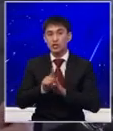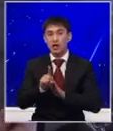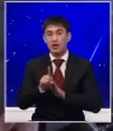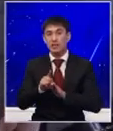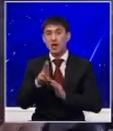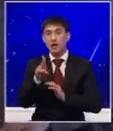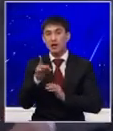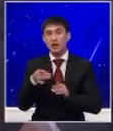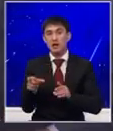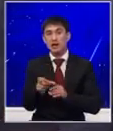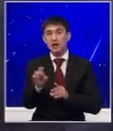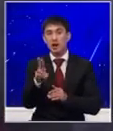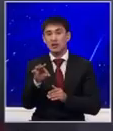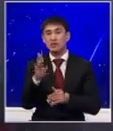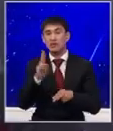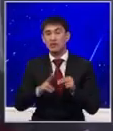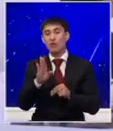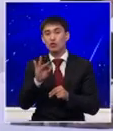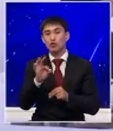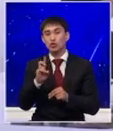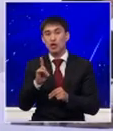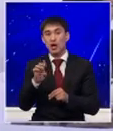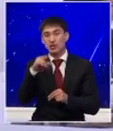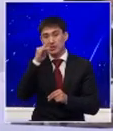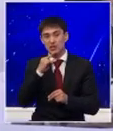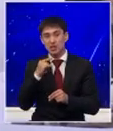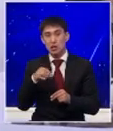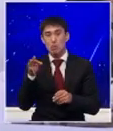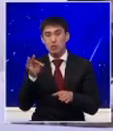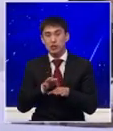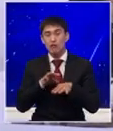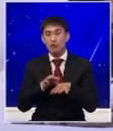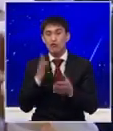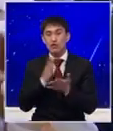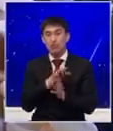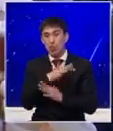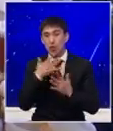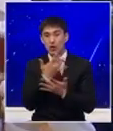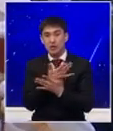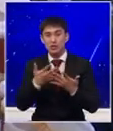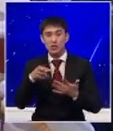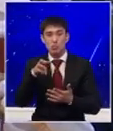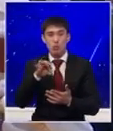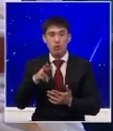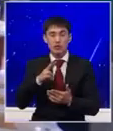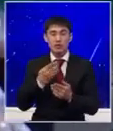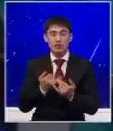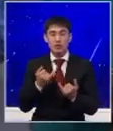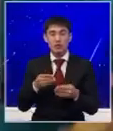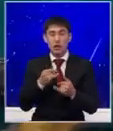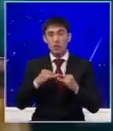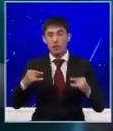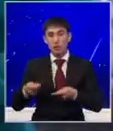реки Каратал и заканчивают в восточном Казахстане. Потому у пчеловодов есть очень много разновидностей меда. Сегодня на прилавок